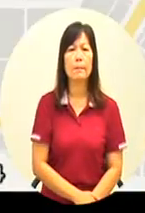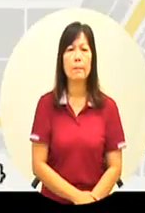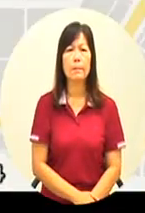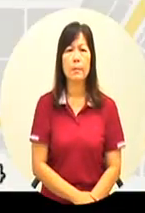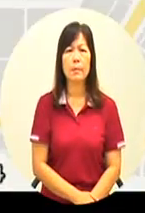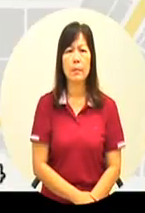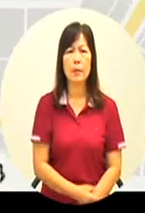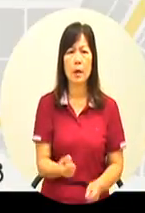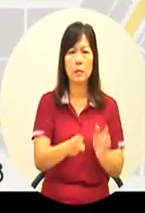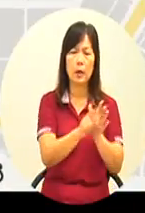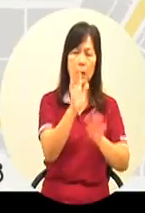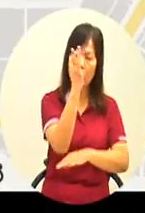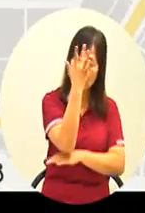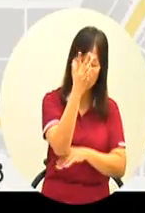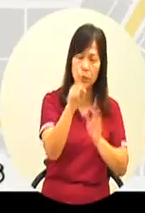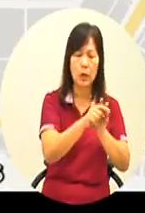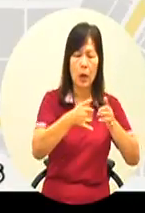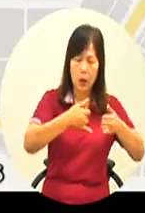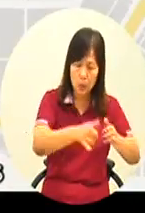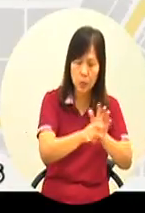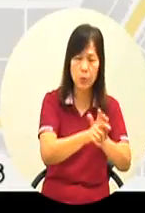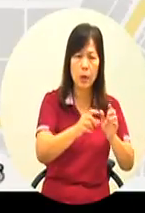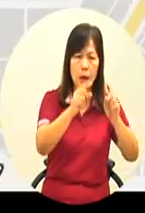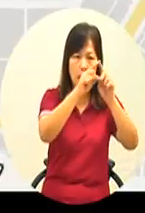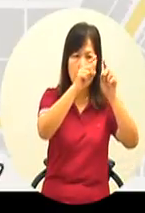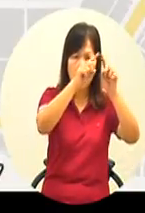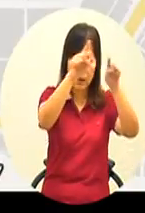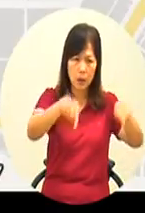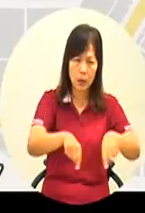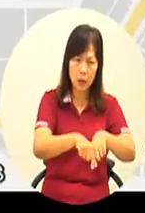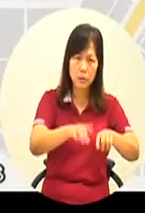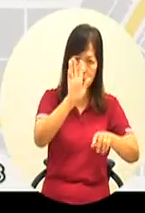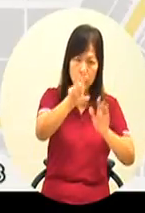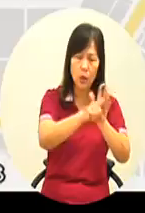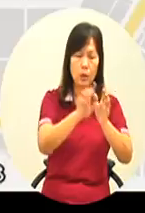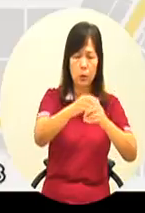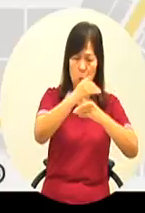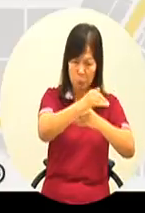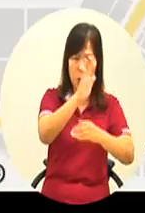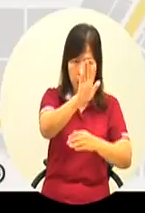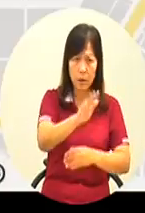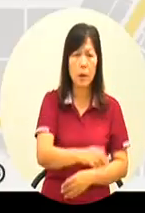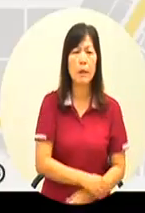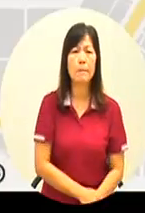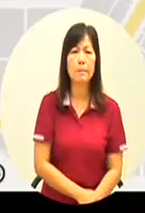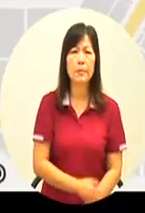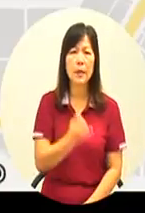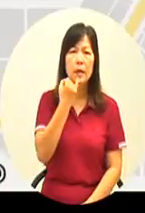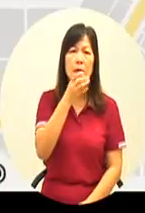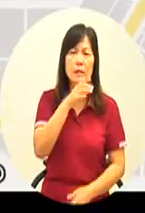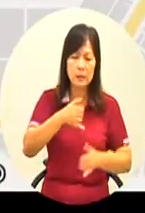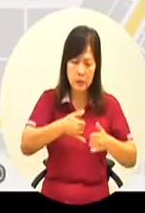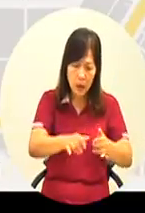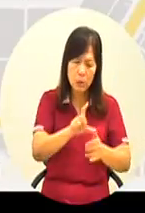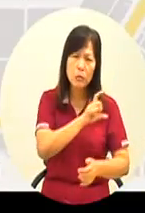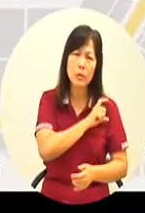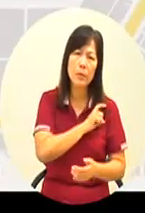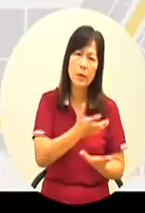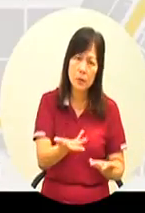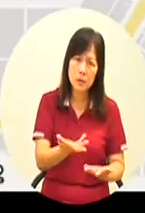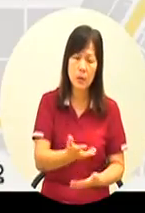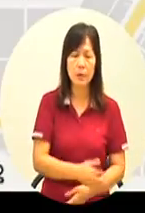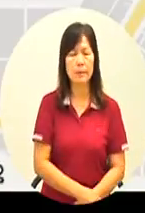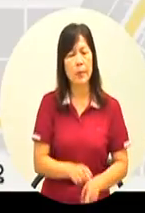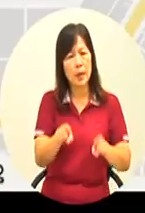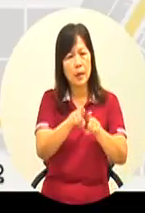它的树木、它的道路、它的招牌，都要有严格的限制。可是 它的道路命名，好，我们以一